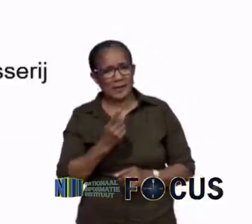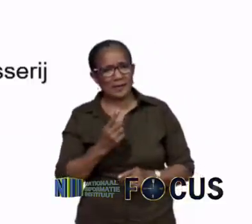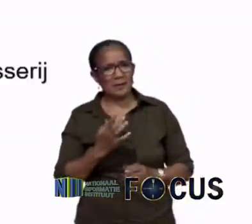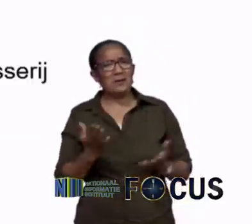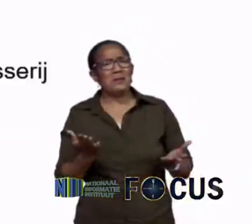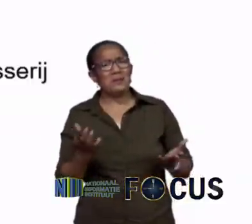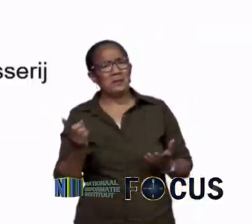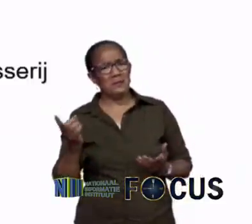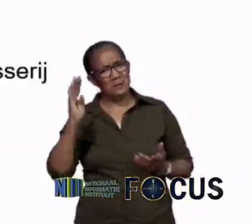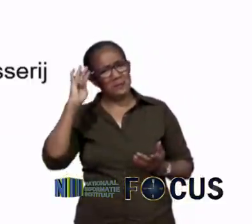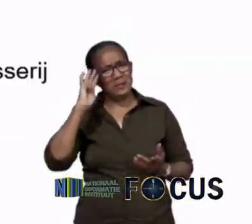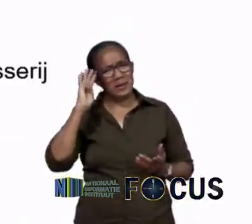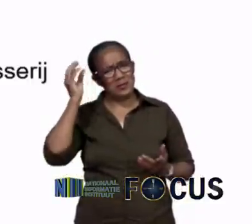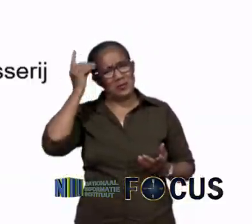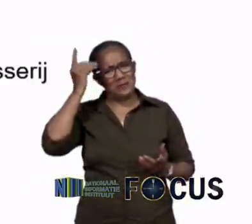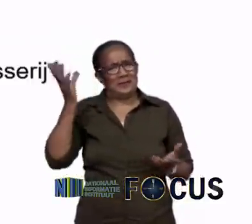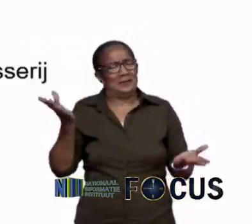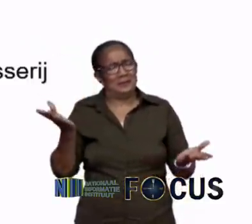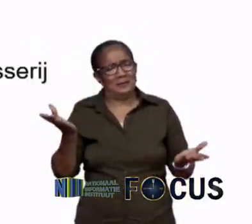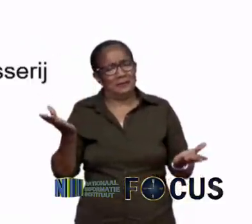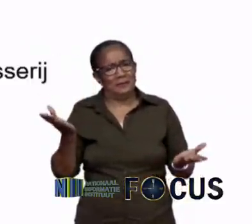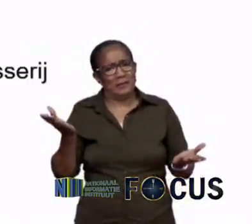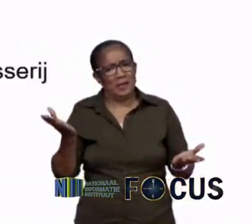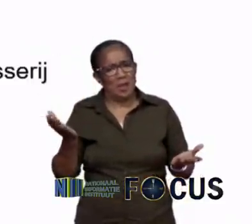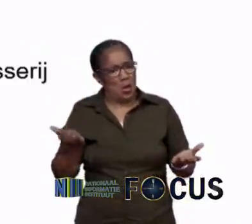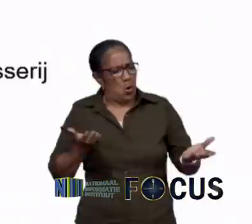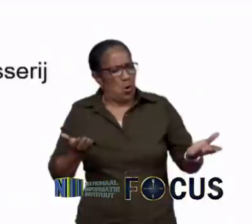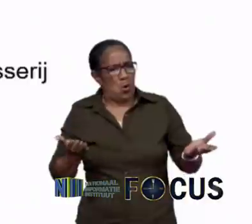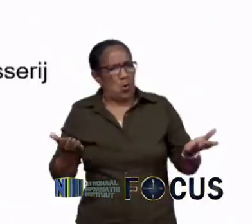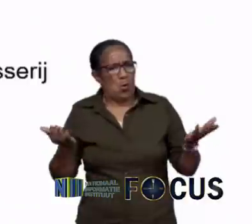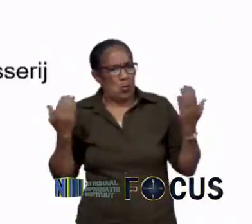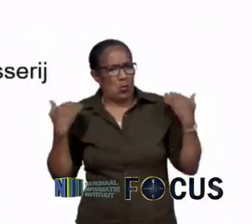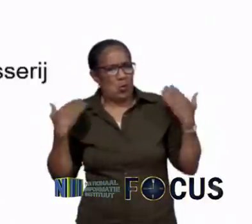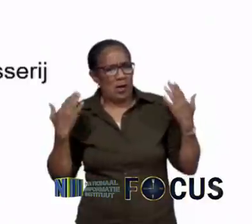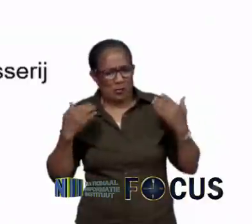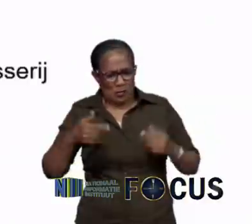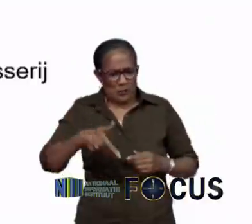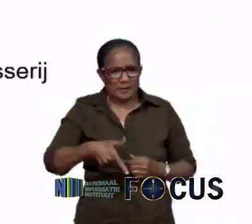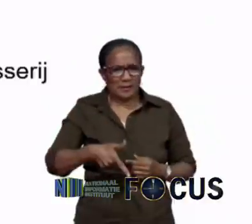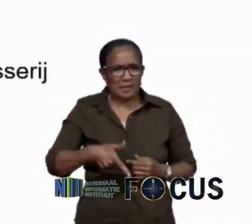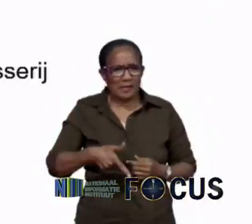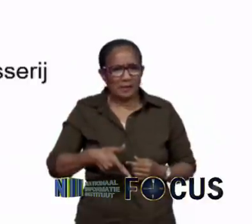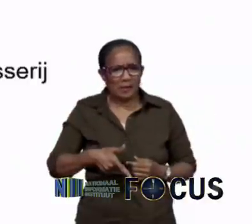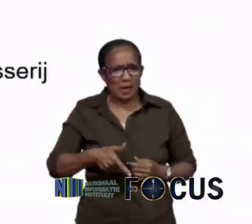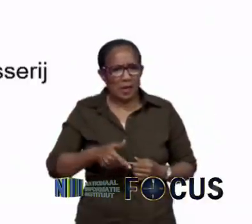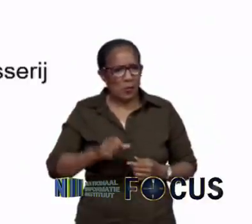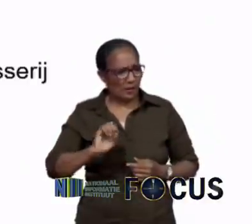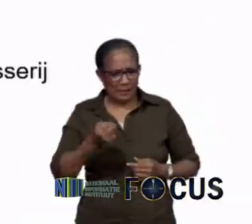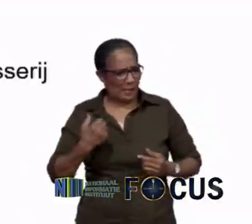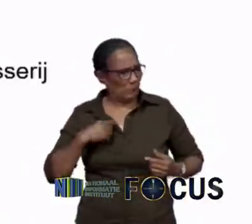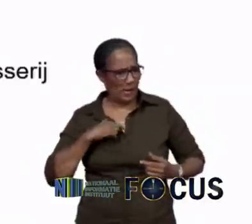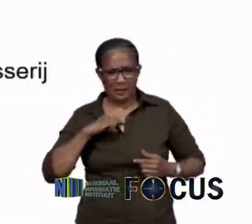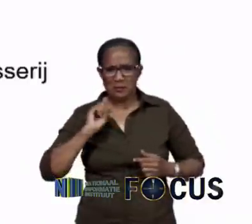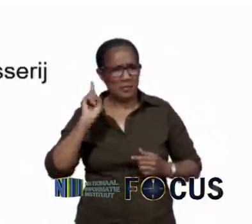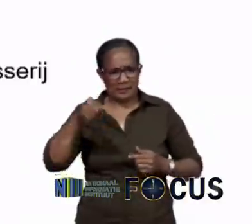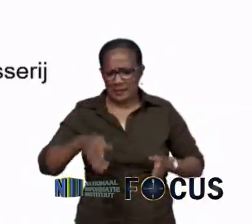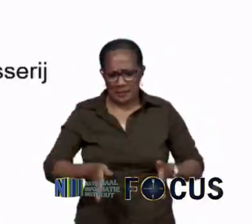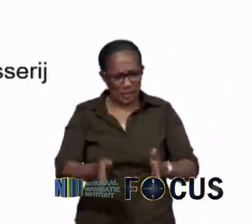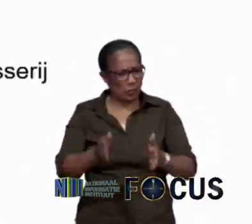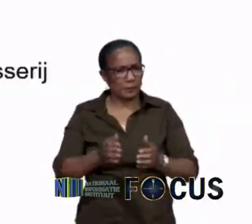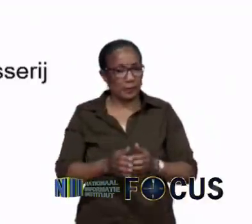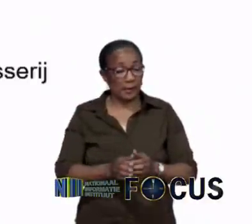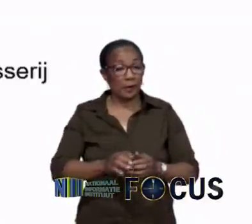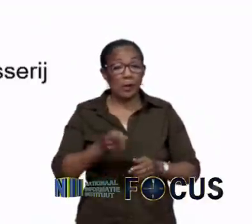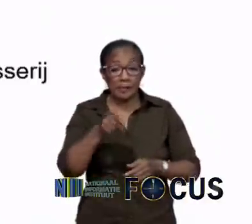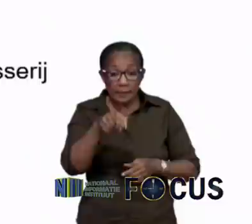vrou overste say de mo buy ben sina want mino mag de na strati you can de